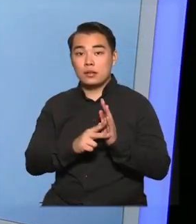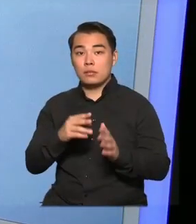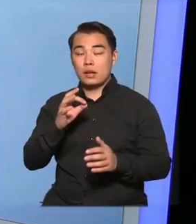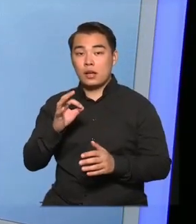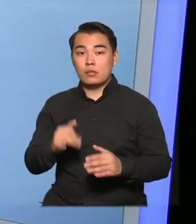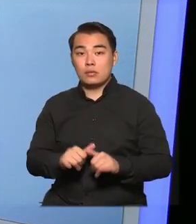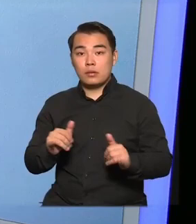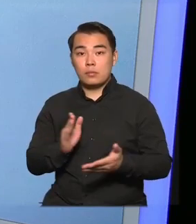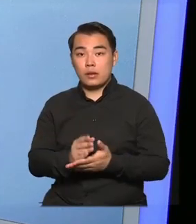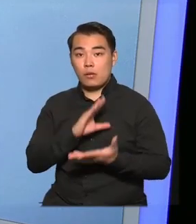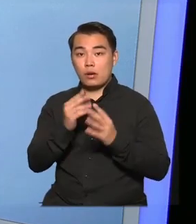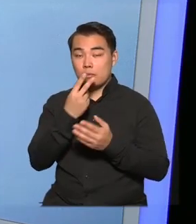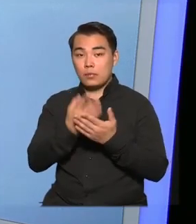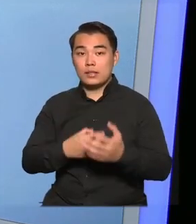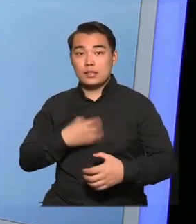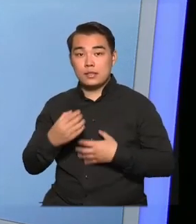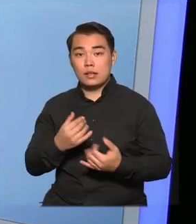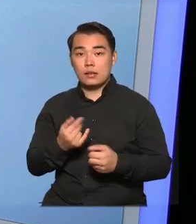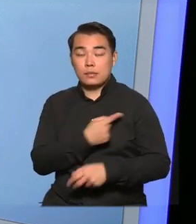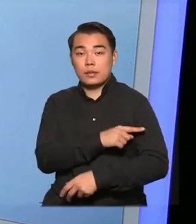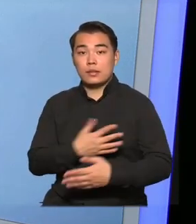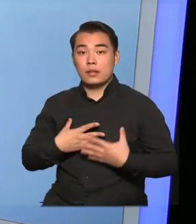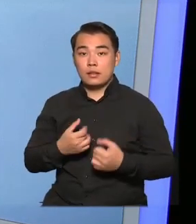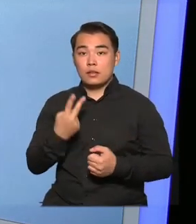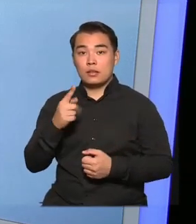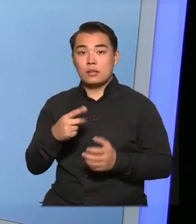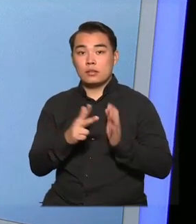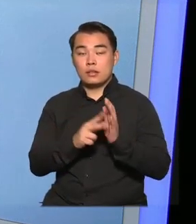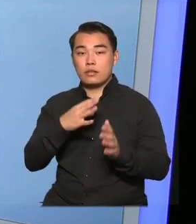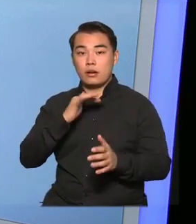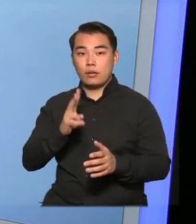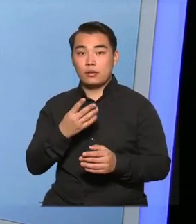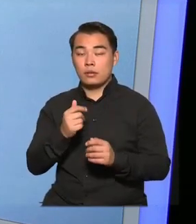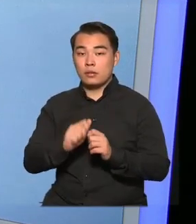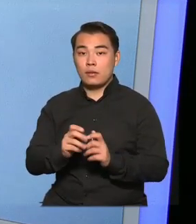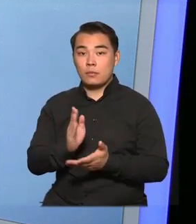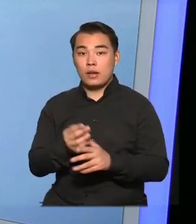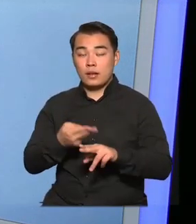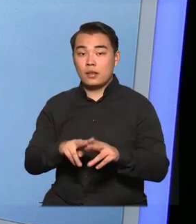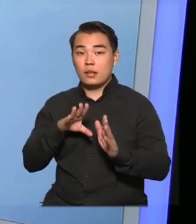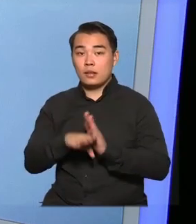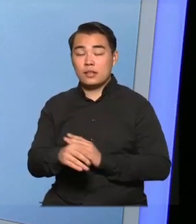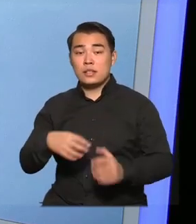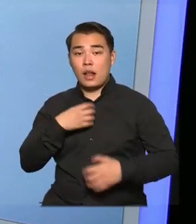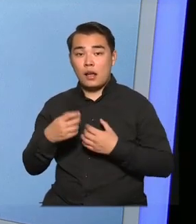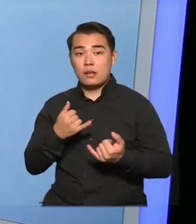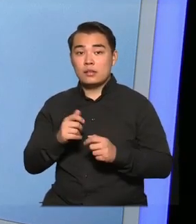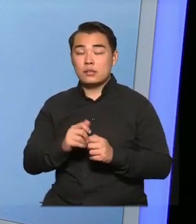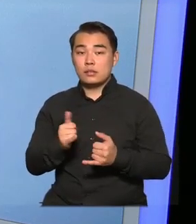95,8%-ға көп. Яғни денсаулық сақтау саласына 2,8 триллион теңге жұмсалмақ. Оның ішінде мәміс бойынша